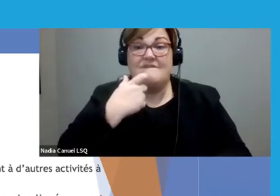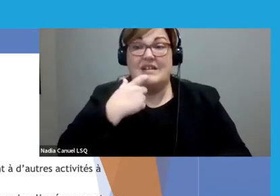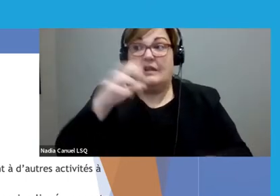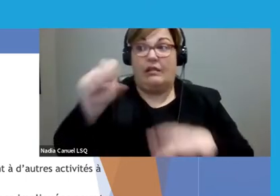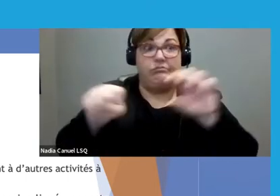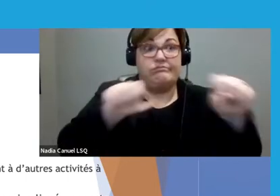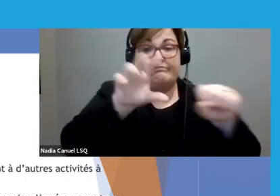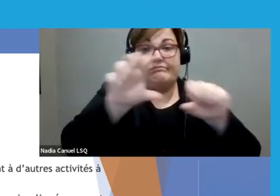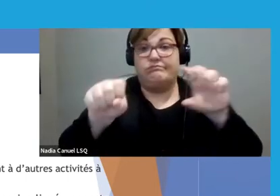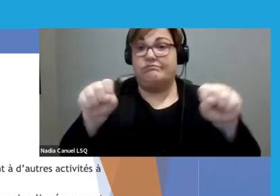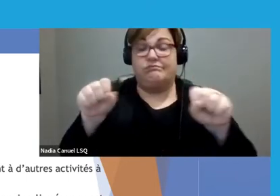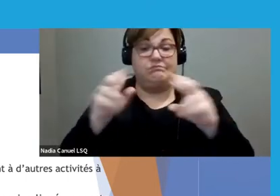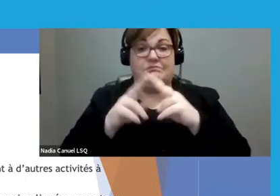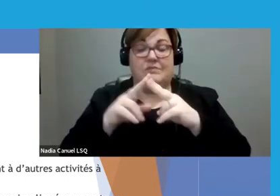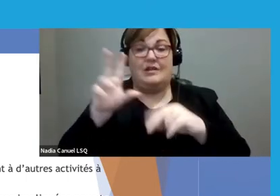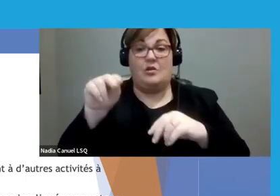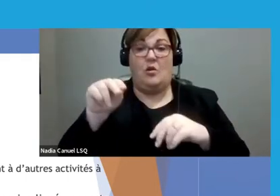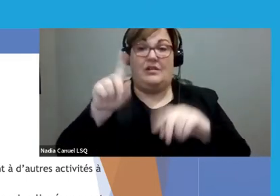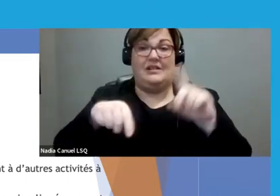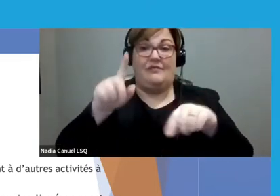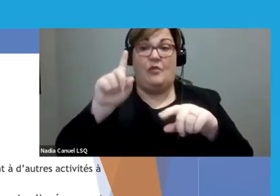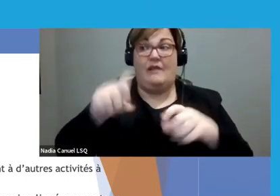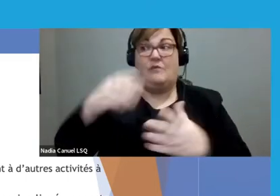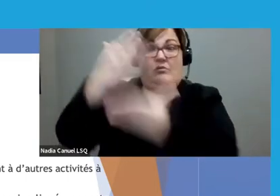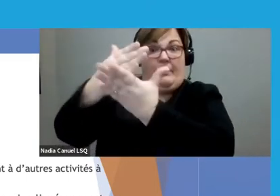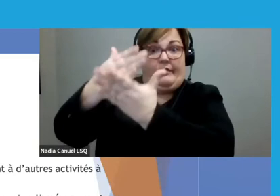reconnaître. Le droit de stopper